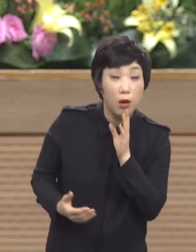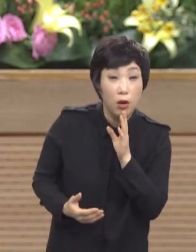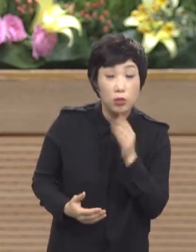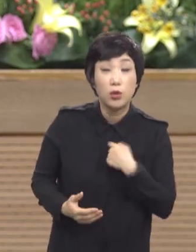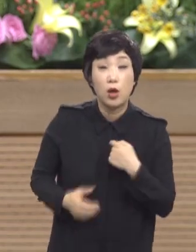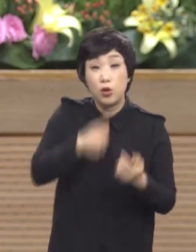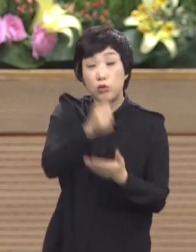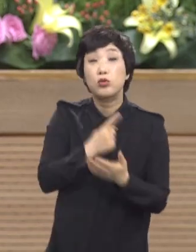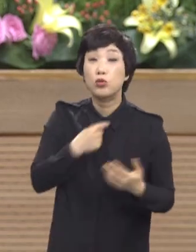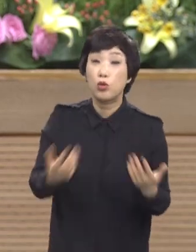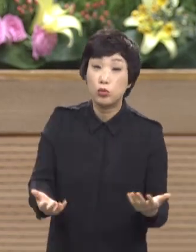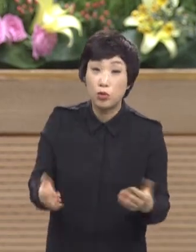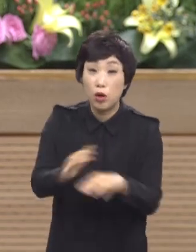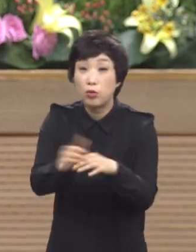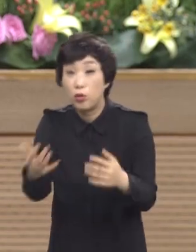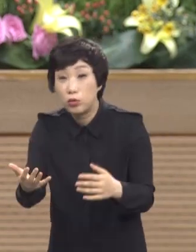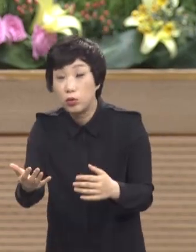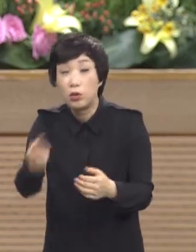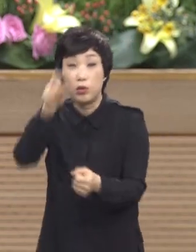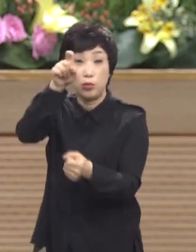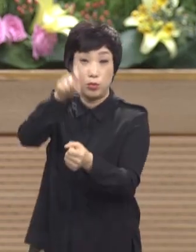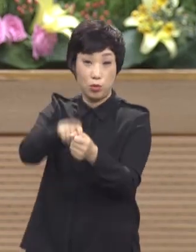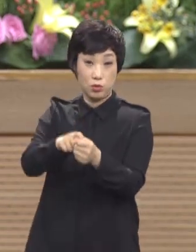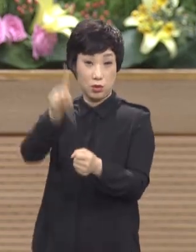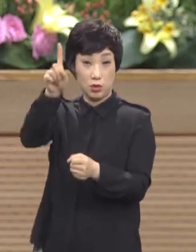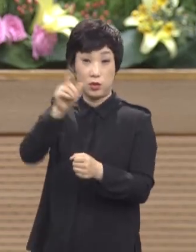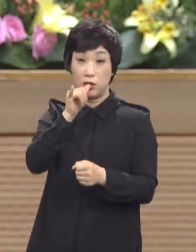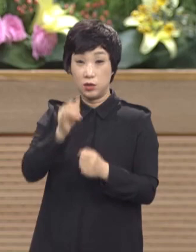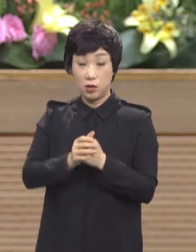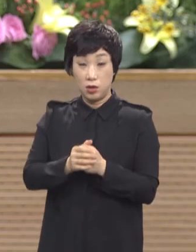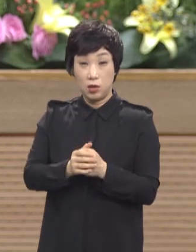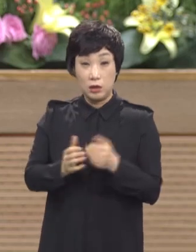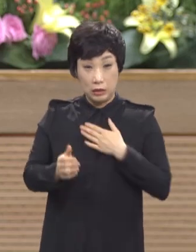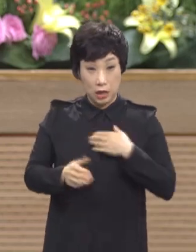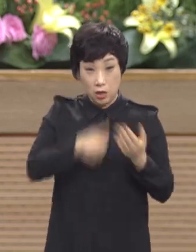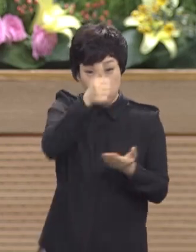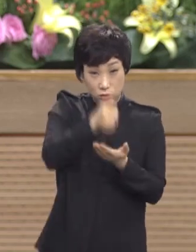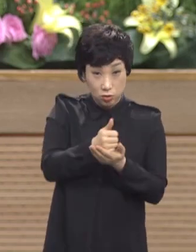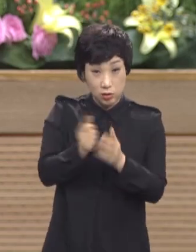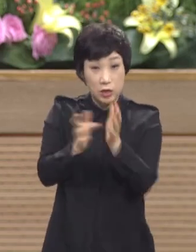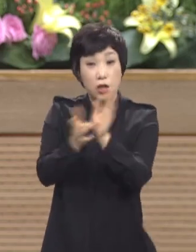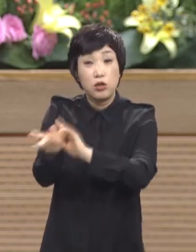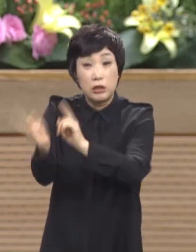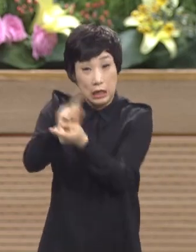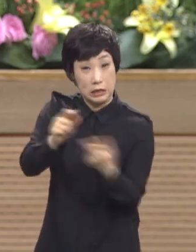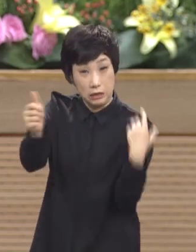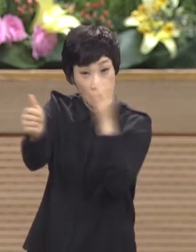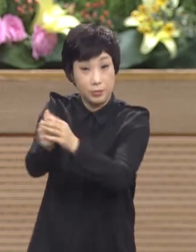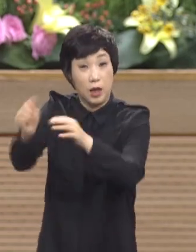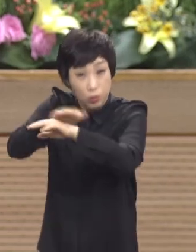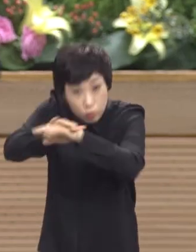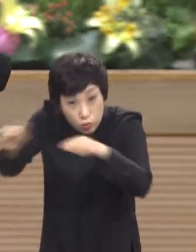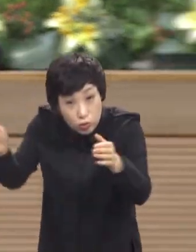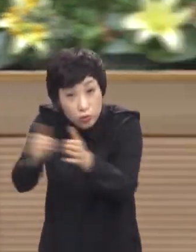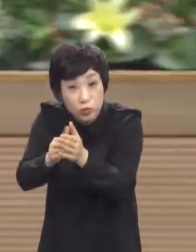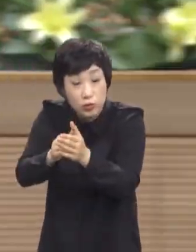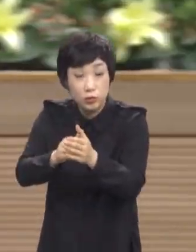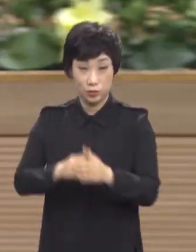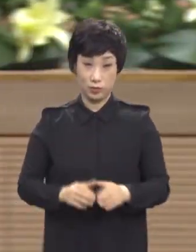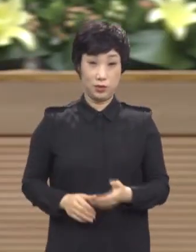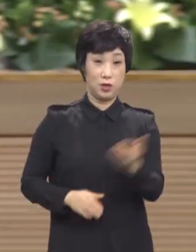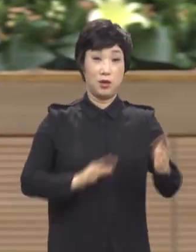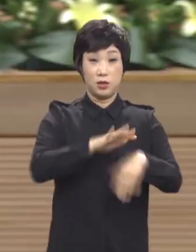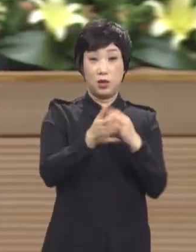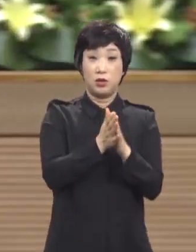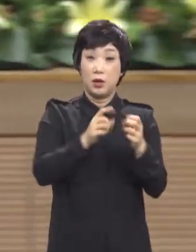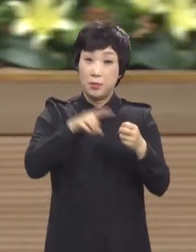어떻게 하시려고? 목적은 그 죄를 내가 무효시키겠다. 그래서 마태복음